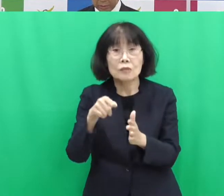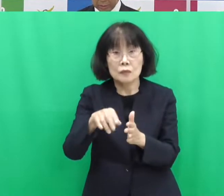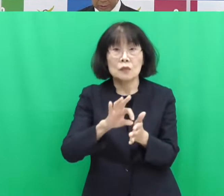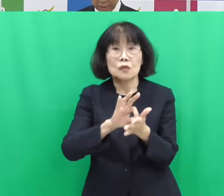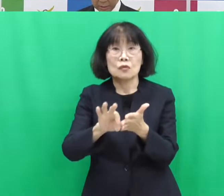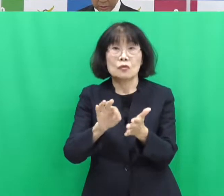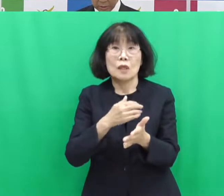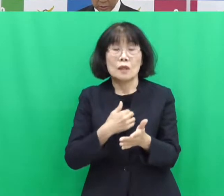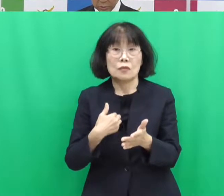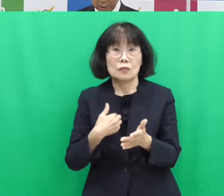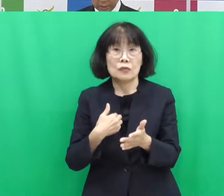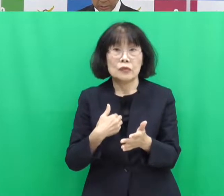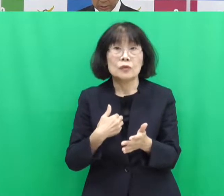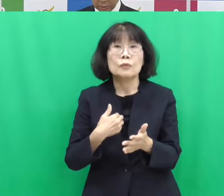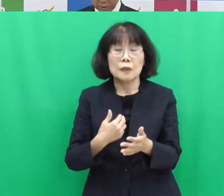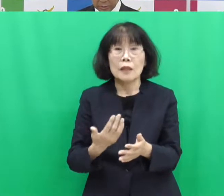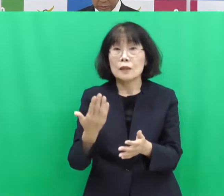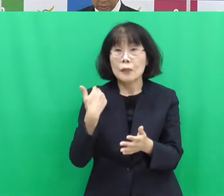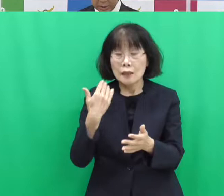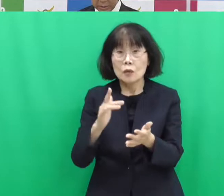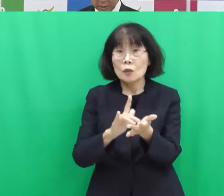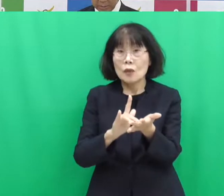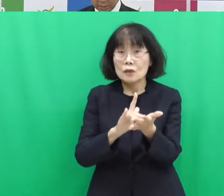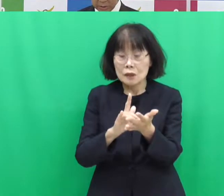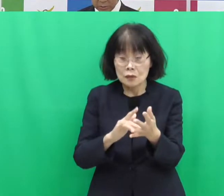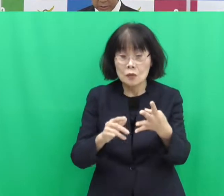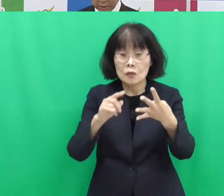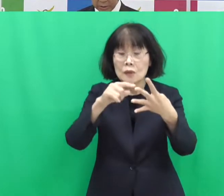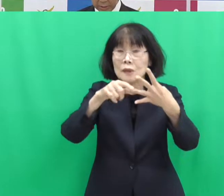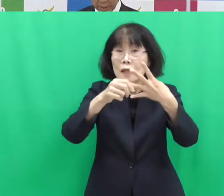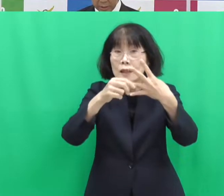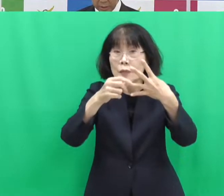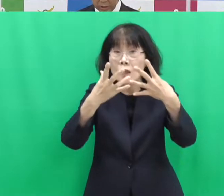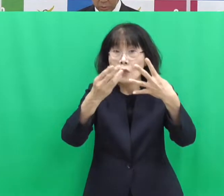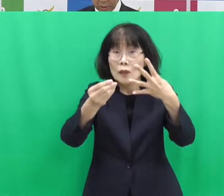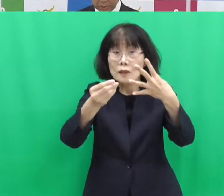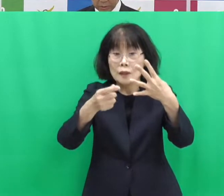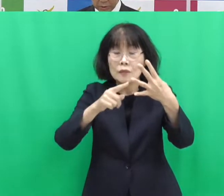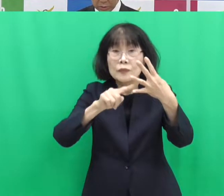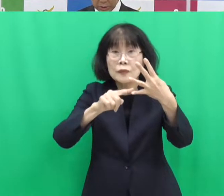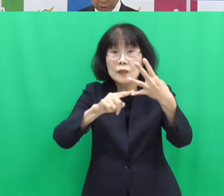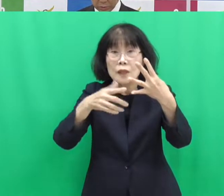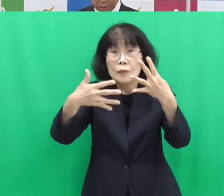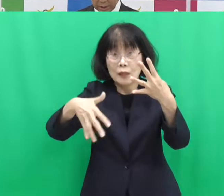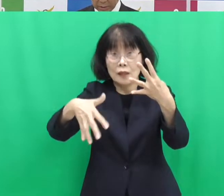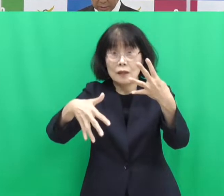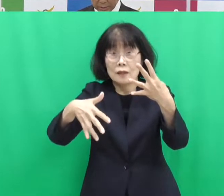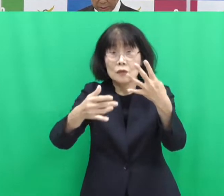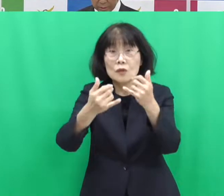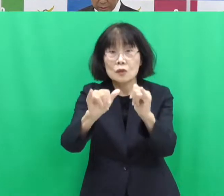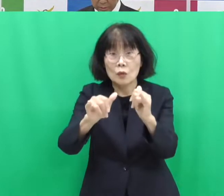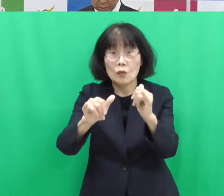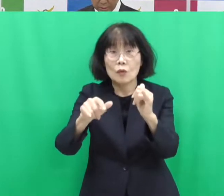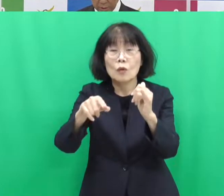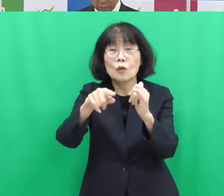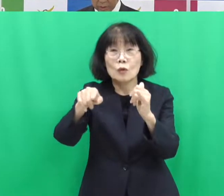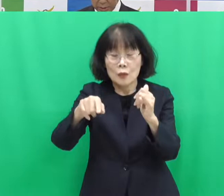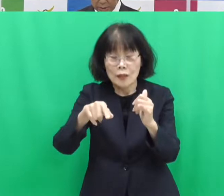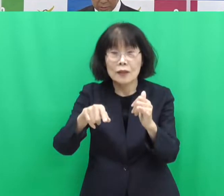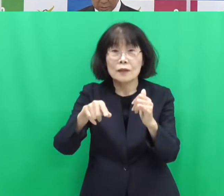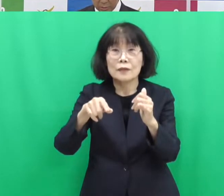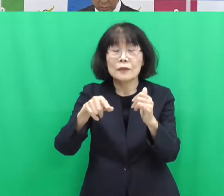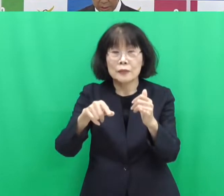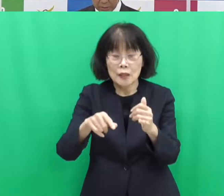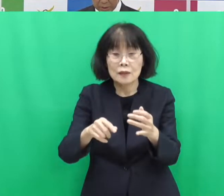することができますが、従来型ワクチンで3回目接種を受けた方が4回目接種の対象でなかった方、受けた